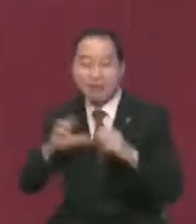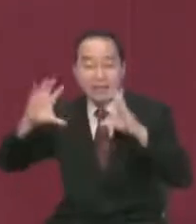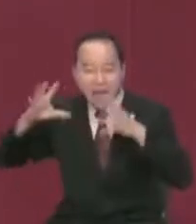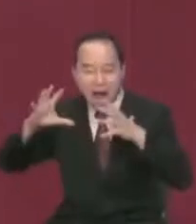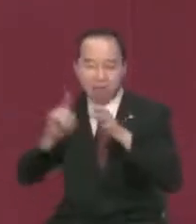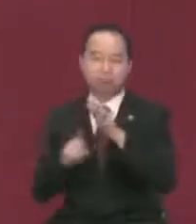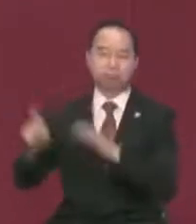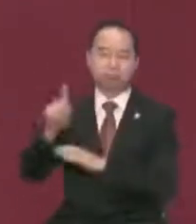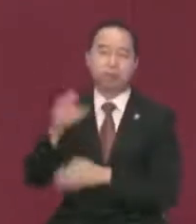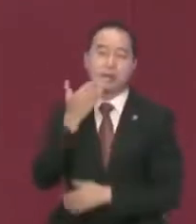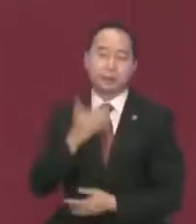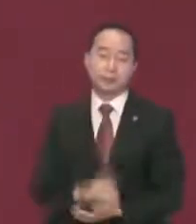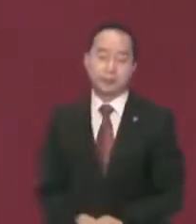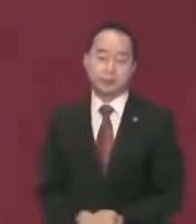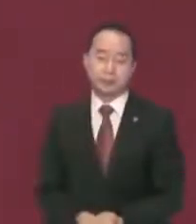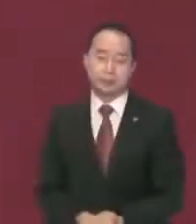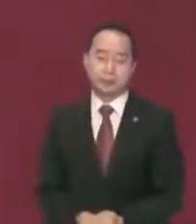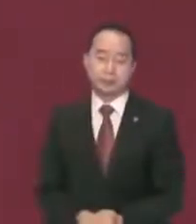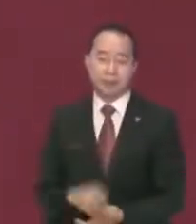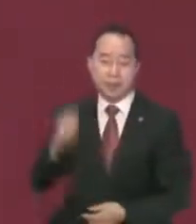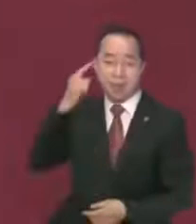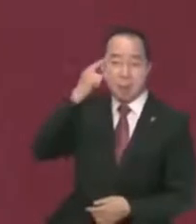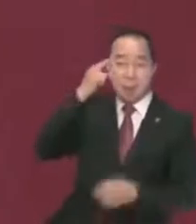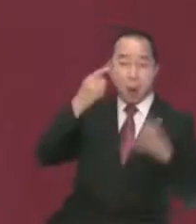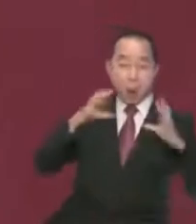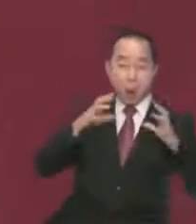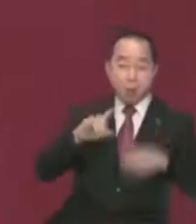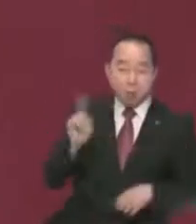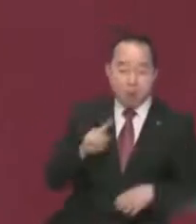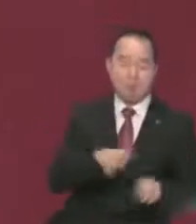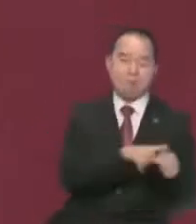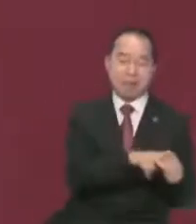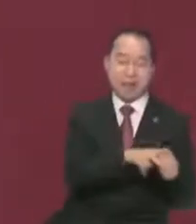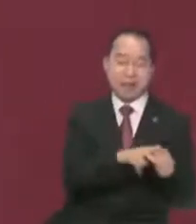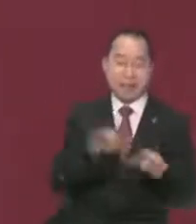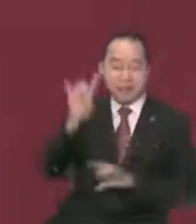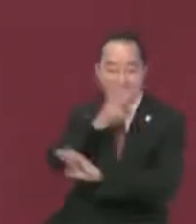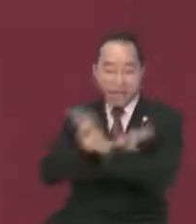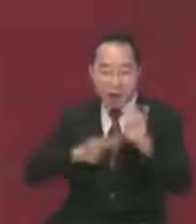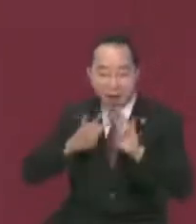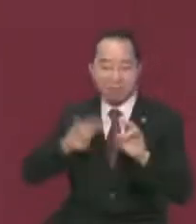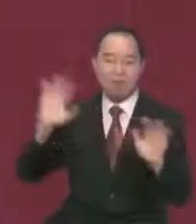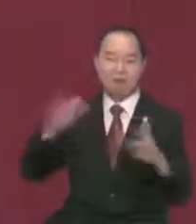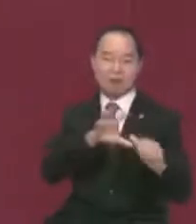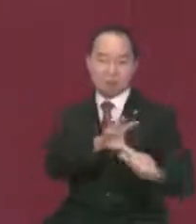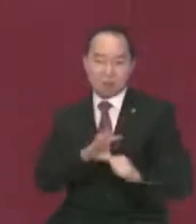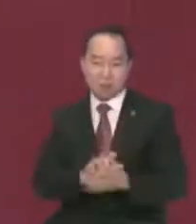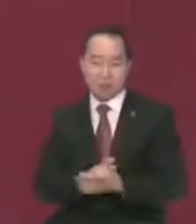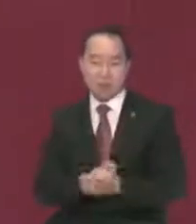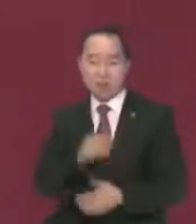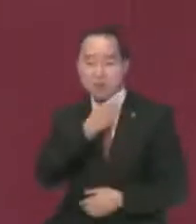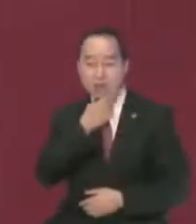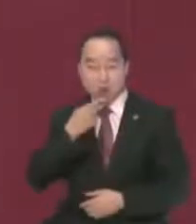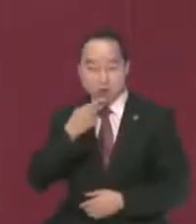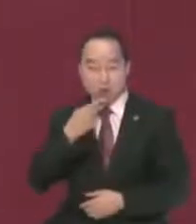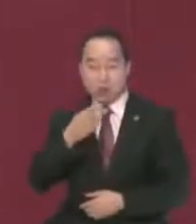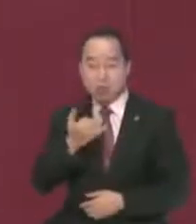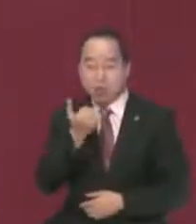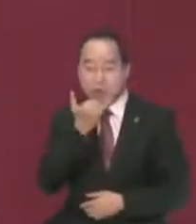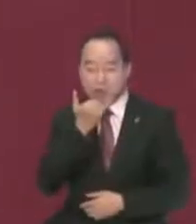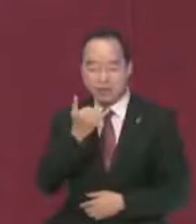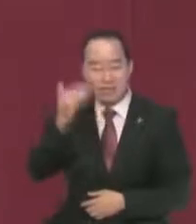나라였습니다. 몽골은 말, 네덜란드는 바람, 영국과 독일은